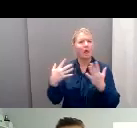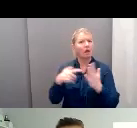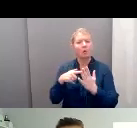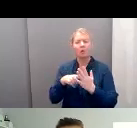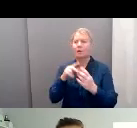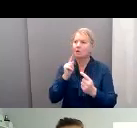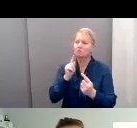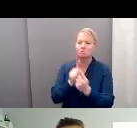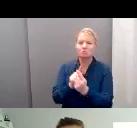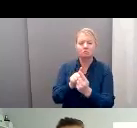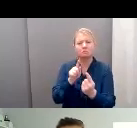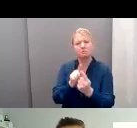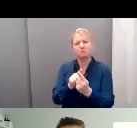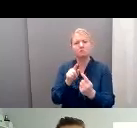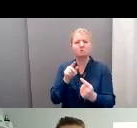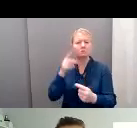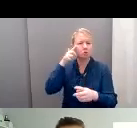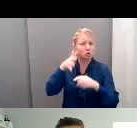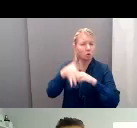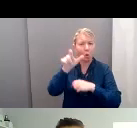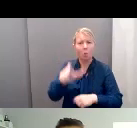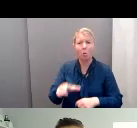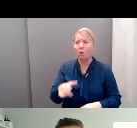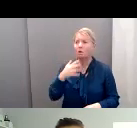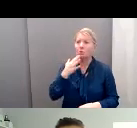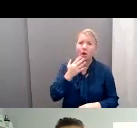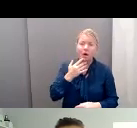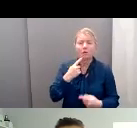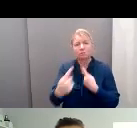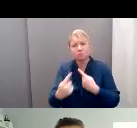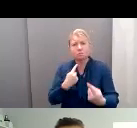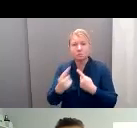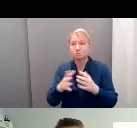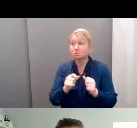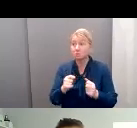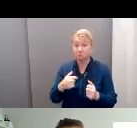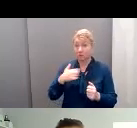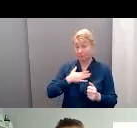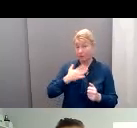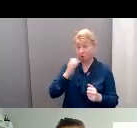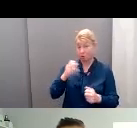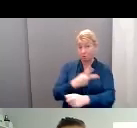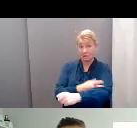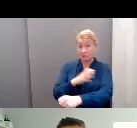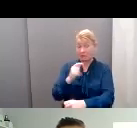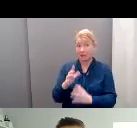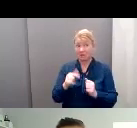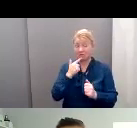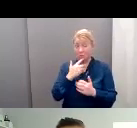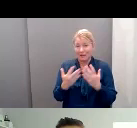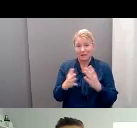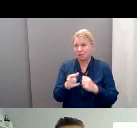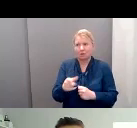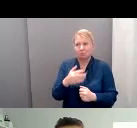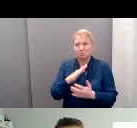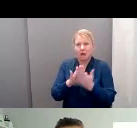Min sexualitet har aldrig kommit på tal vid någon av dessa kontakter. Jag har velat tala om min sexualitet men inte vågat föra den på tal